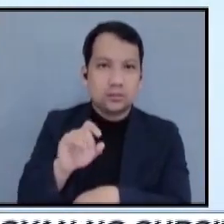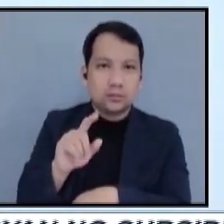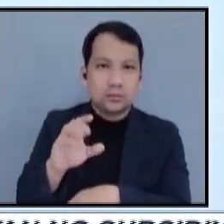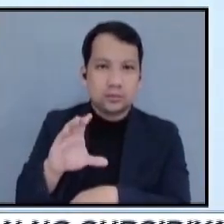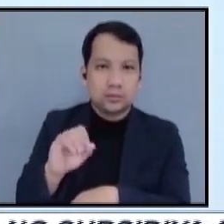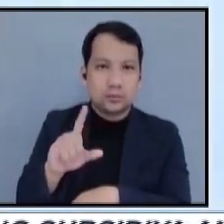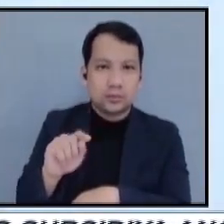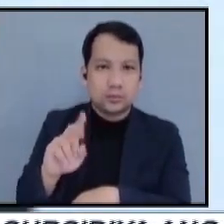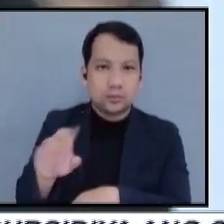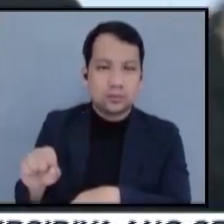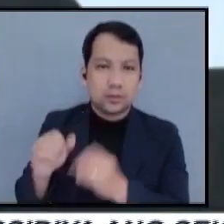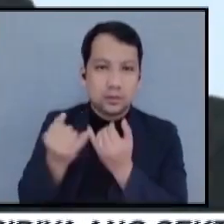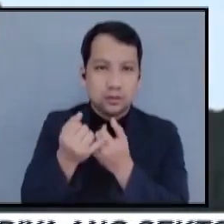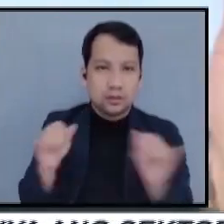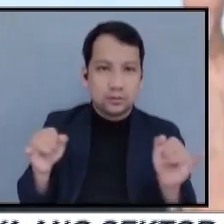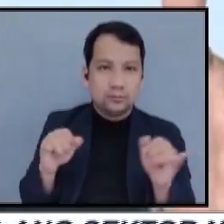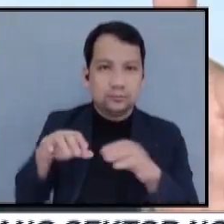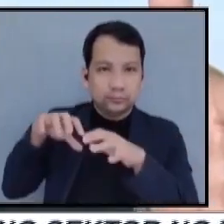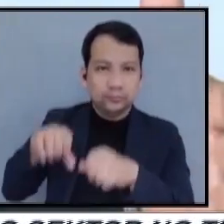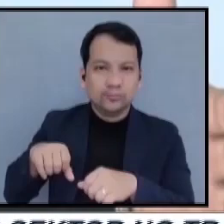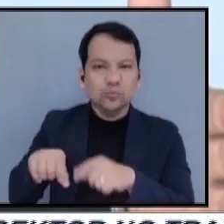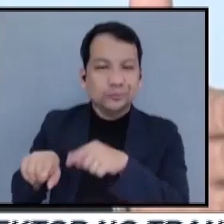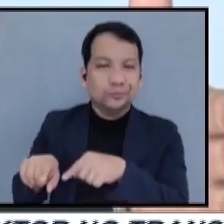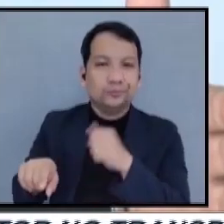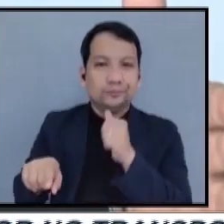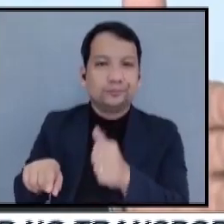ang manghuhuli doon sa